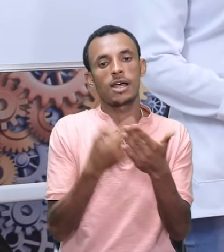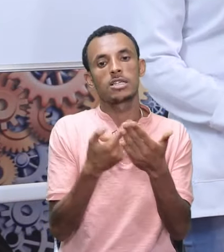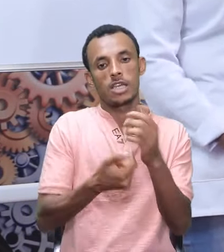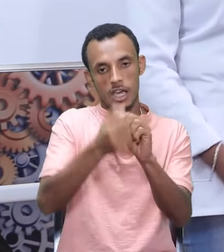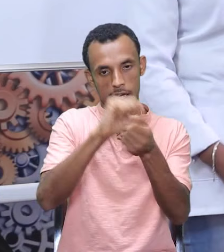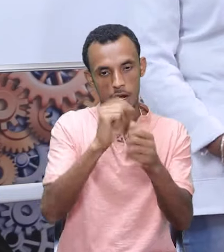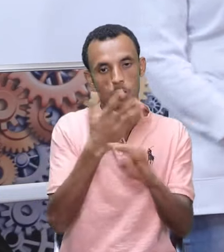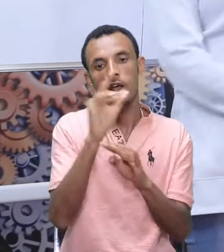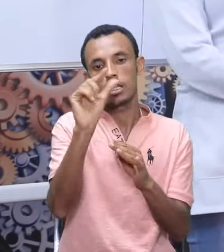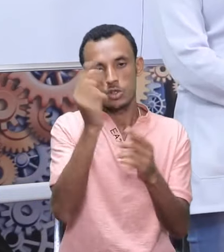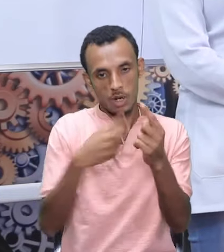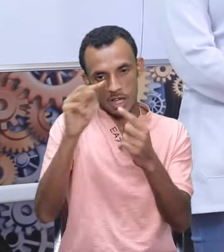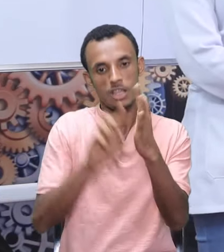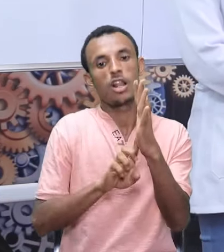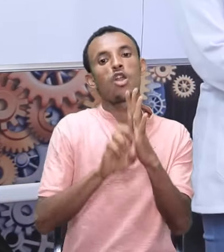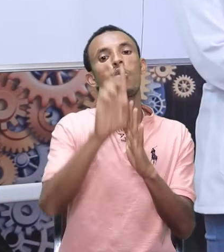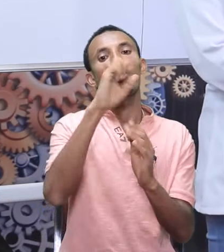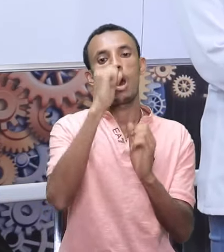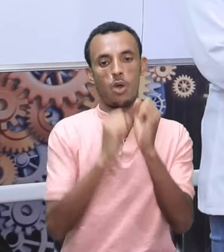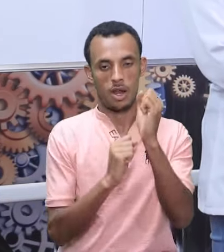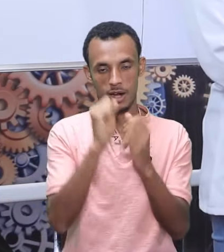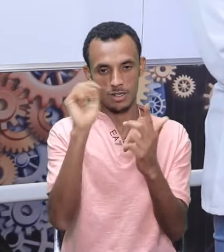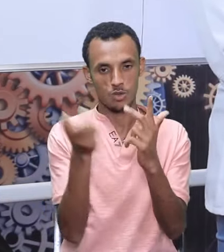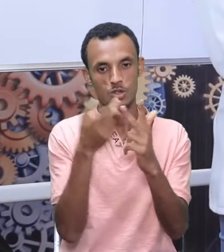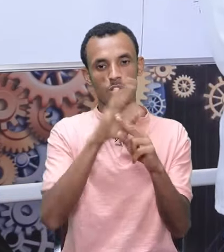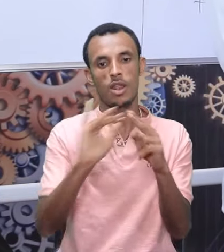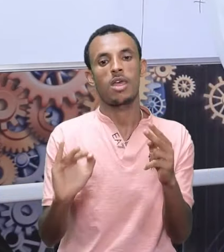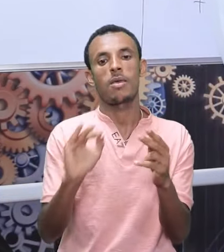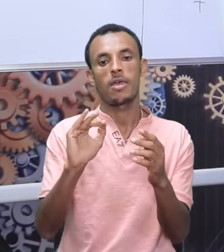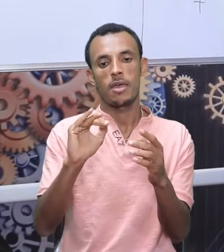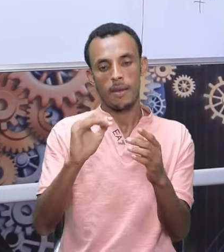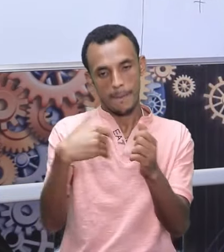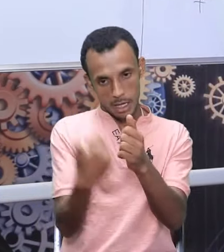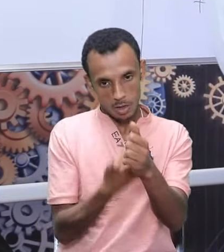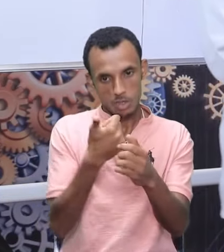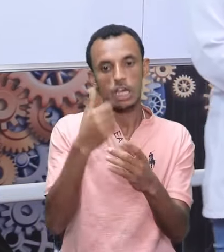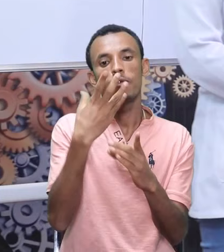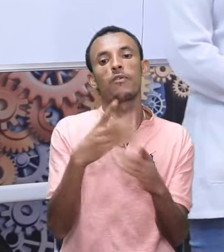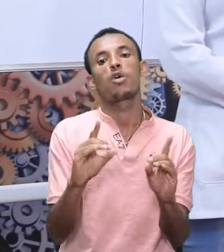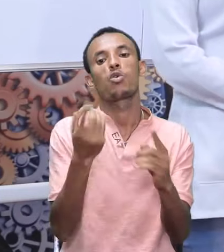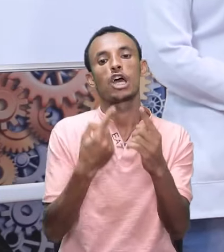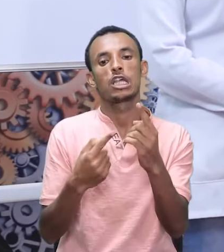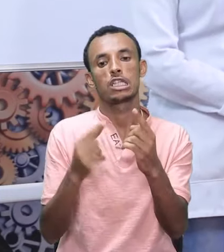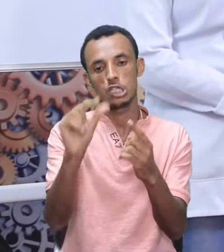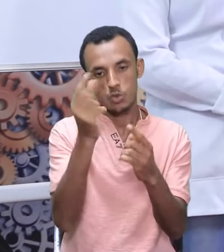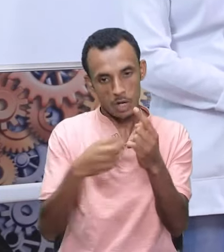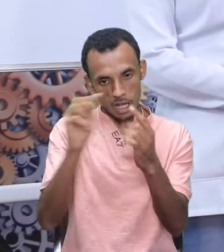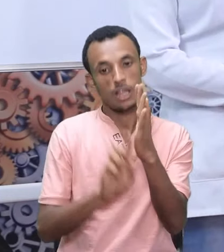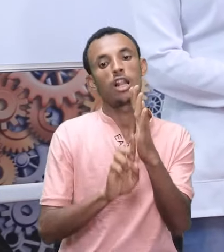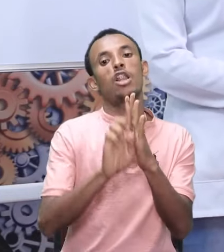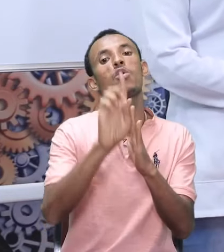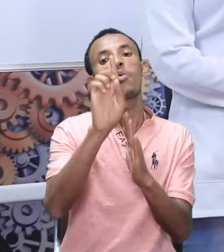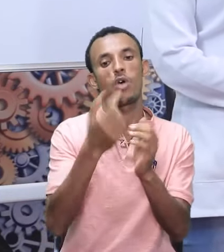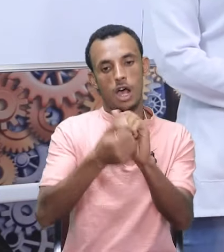በኋላ ከትንሹ ወደ ትልቁ እናወዳድራለን። ሶስተኛ የሚከተሉ ክፍልፋዮች ከትንሹ ወደ ትልቁ ነው የሚለኛውን